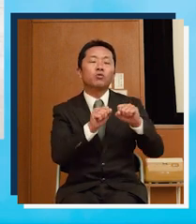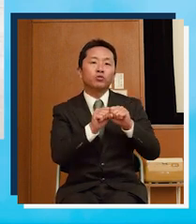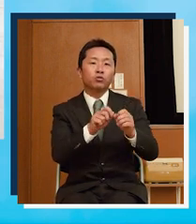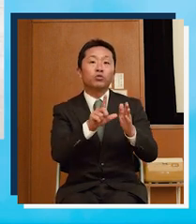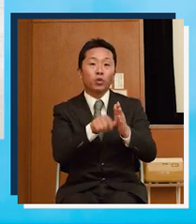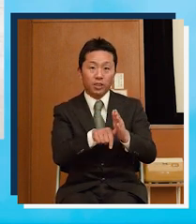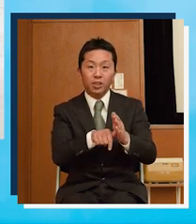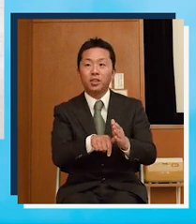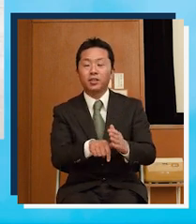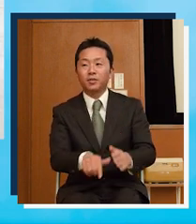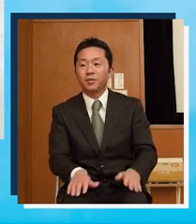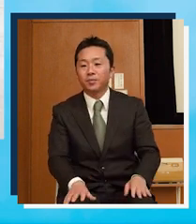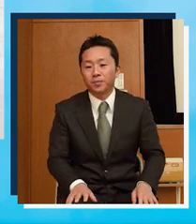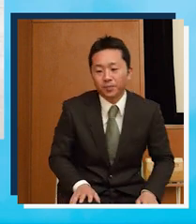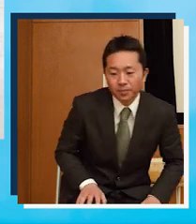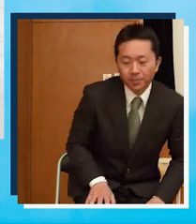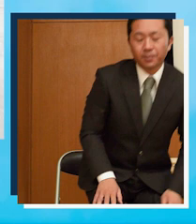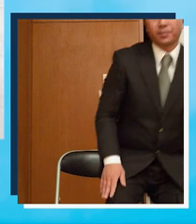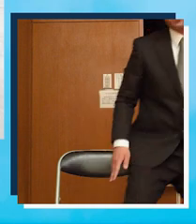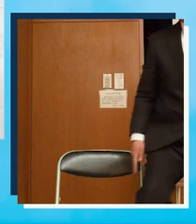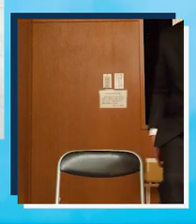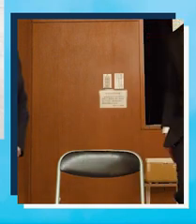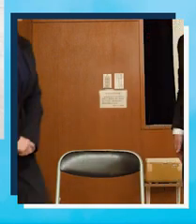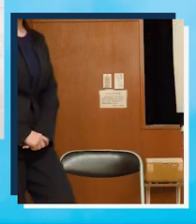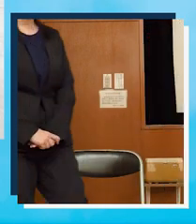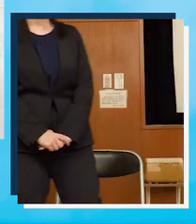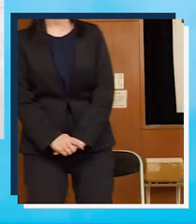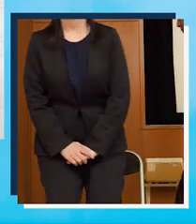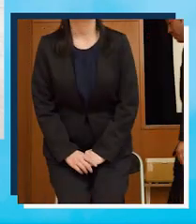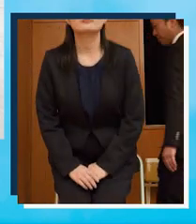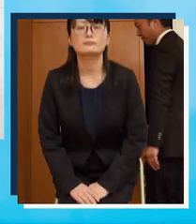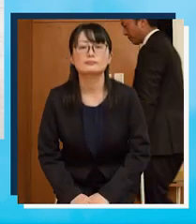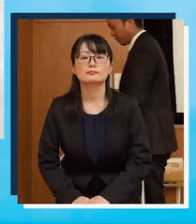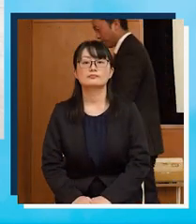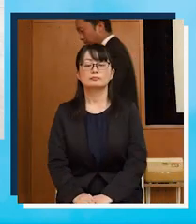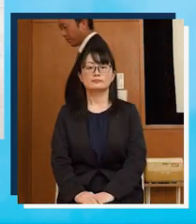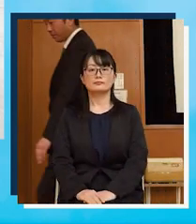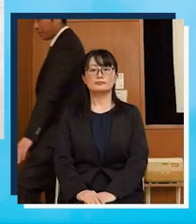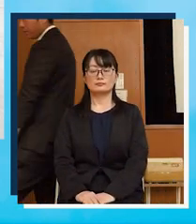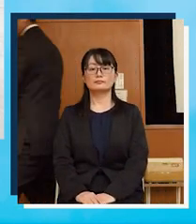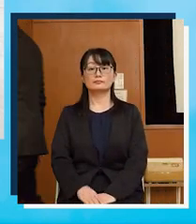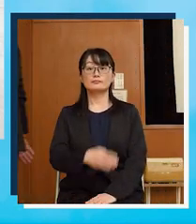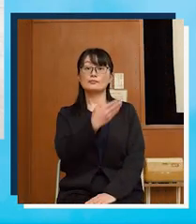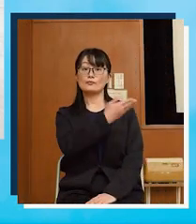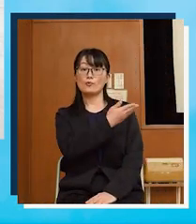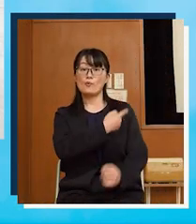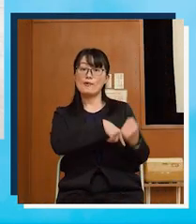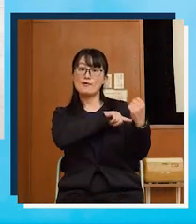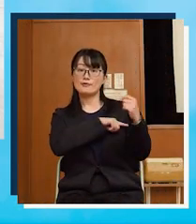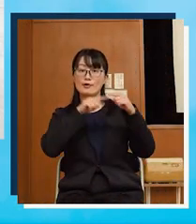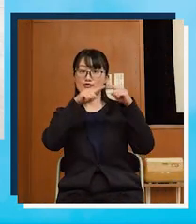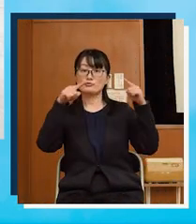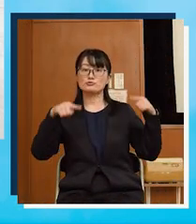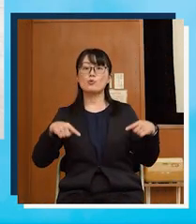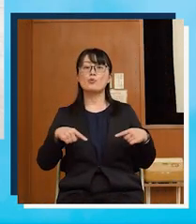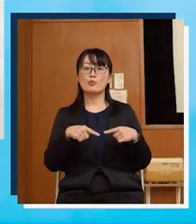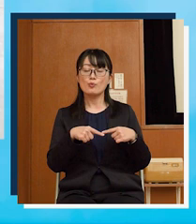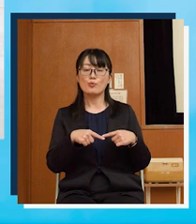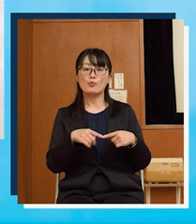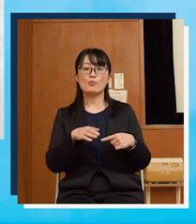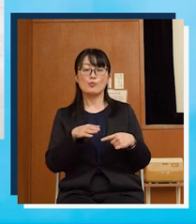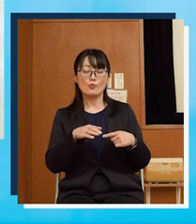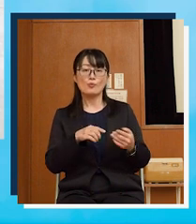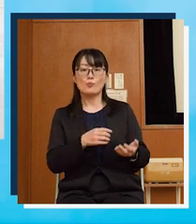時時にですねあのこのような趣旨のですねえ県議所を持って本土にやってきまし